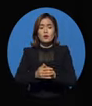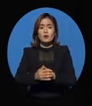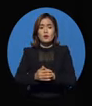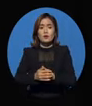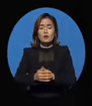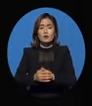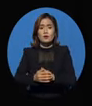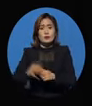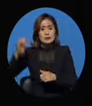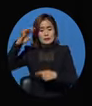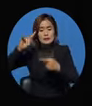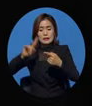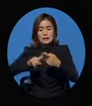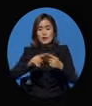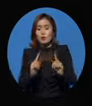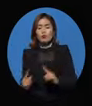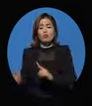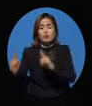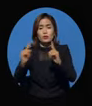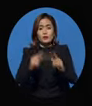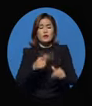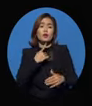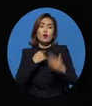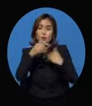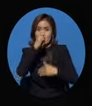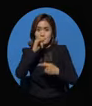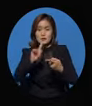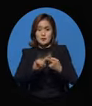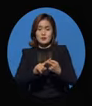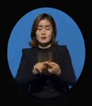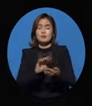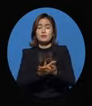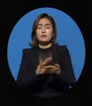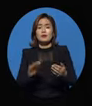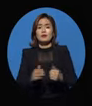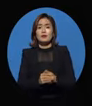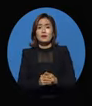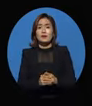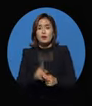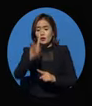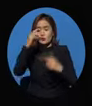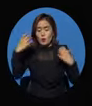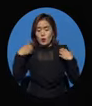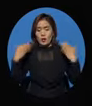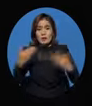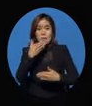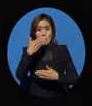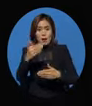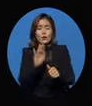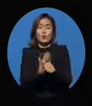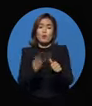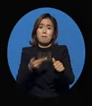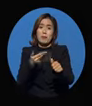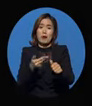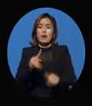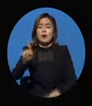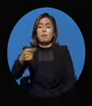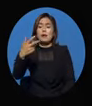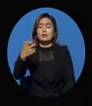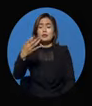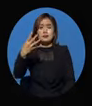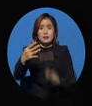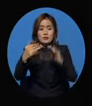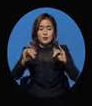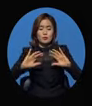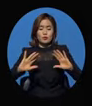부여된 경험을 가지고 있습니다 정부를 1 하게 만들 수 있는 노하우를 가지고 있습니다 173에 민주당